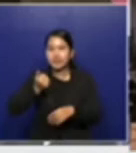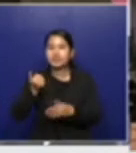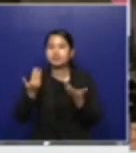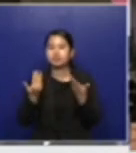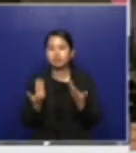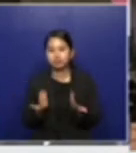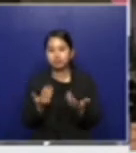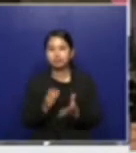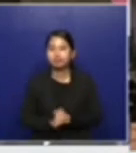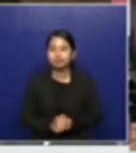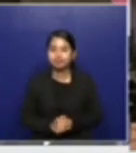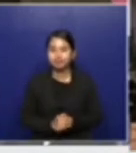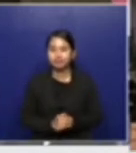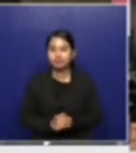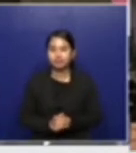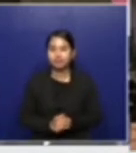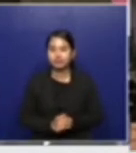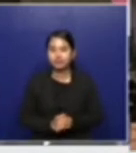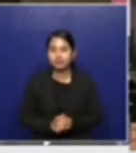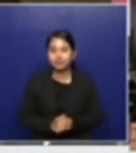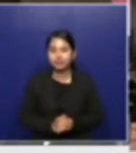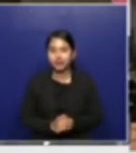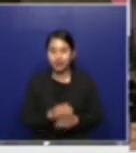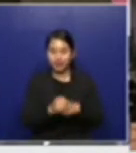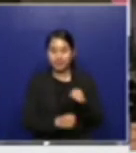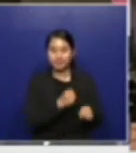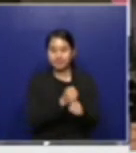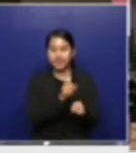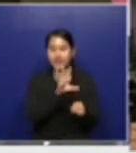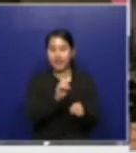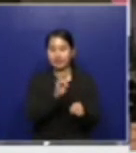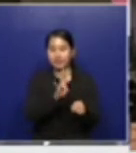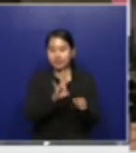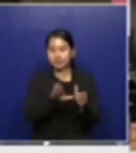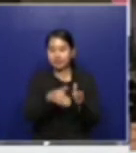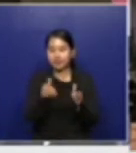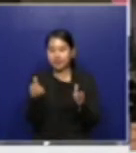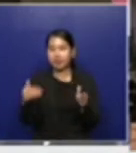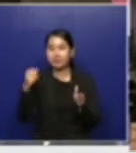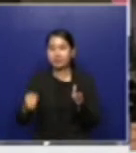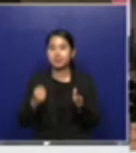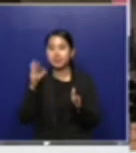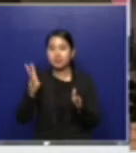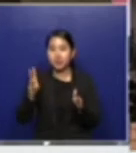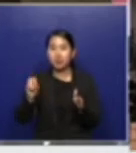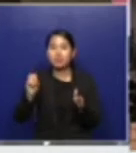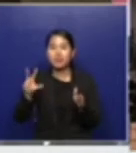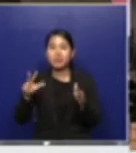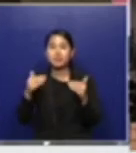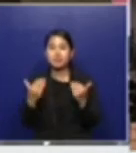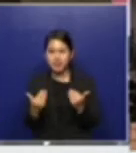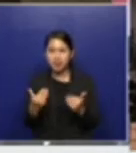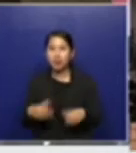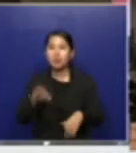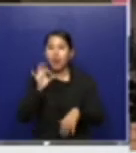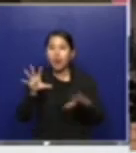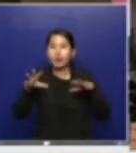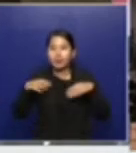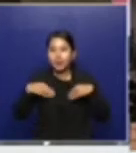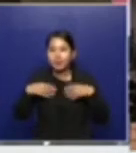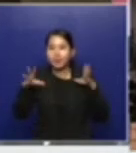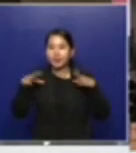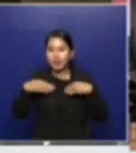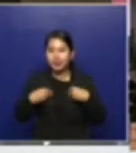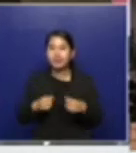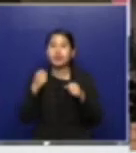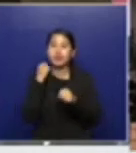ศนี้ก็ตั้งแต่ปี57มาตรงเป็นปี63วันนี้เนี่ยรับปากไว้เยอะแยะทำเหมือนใช่